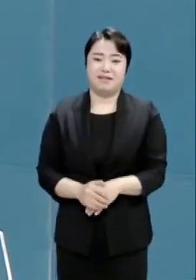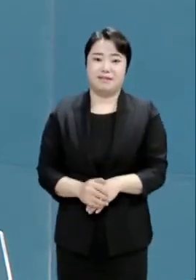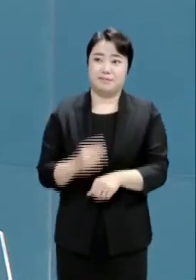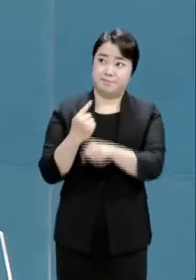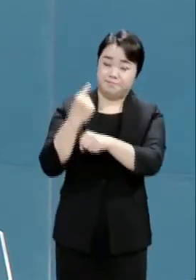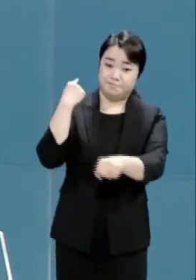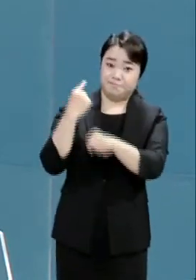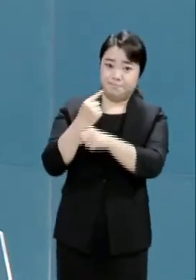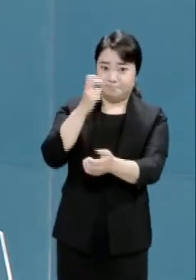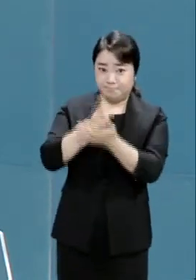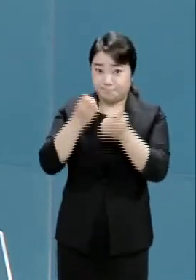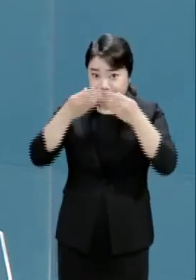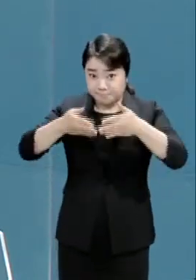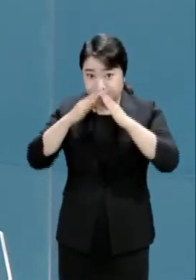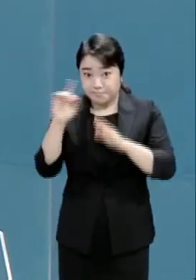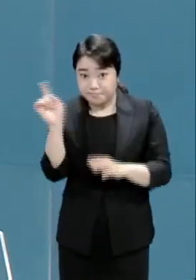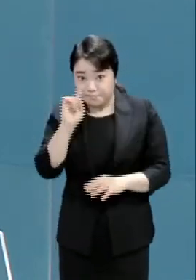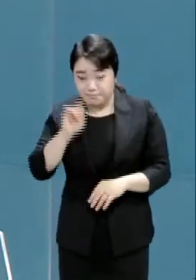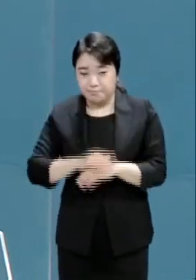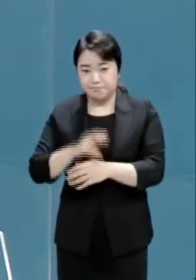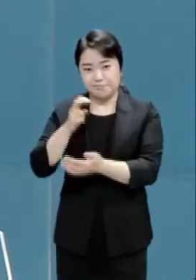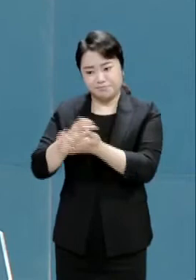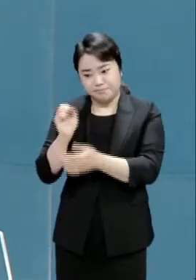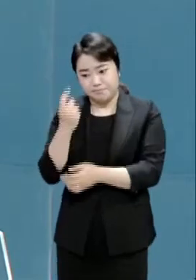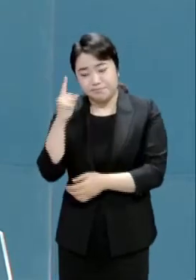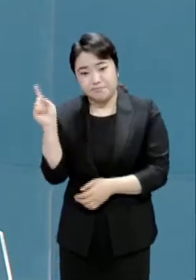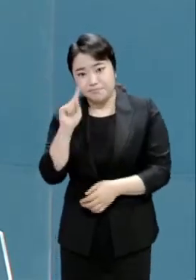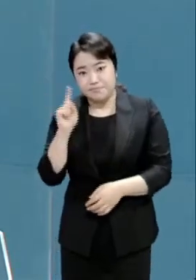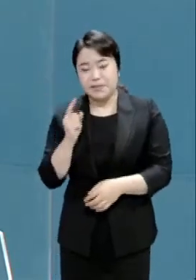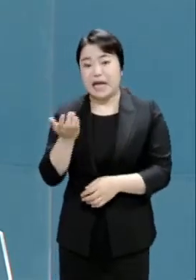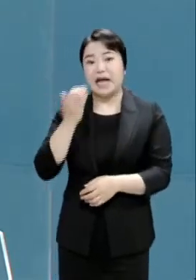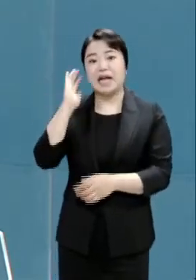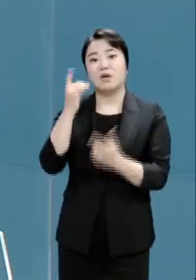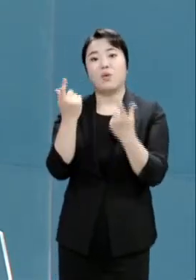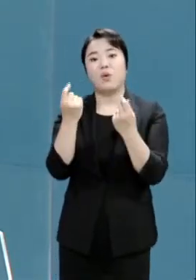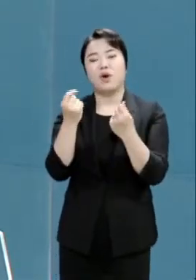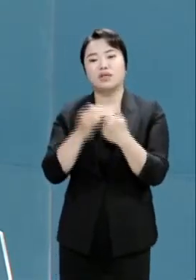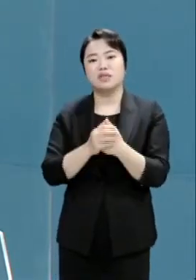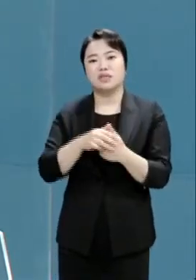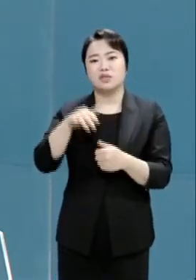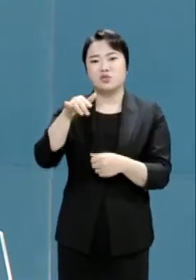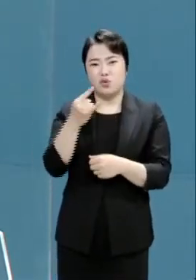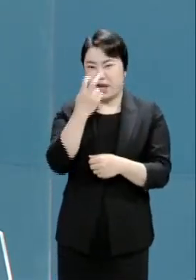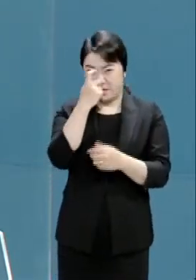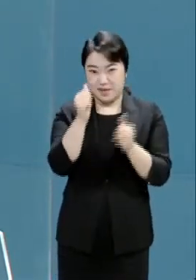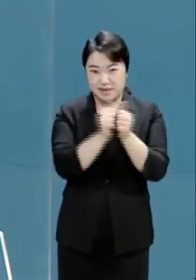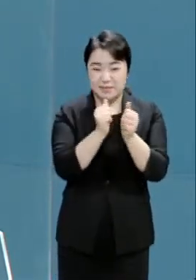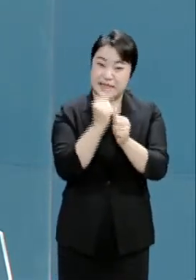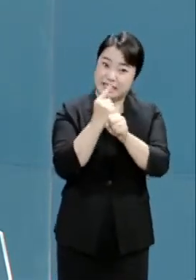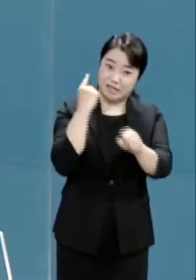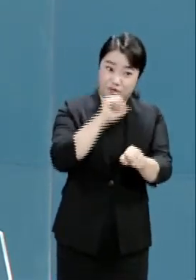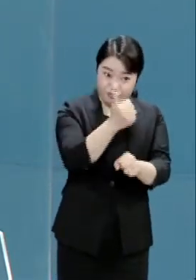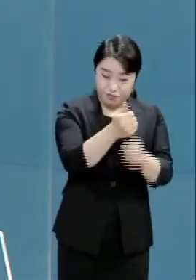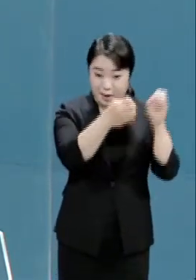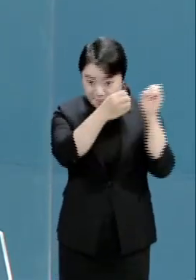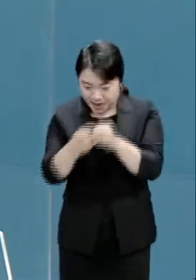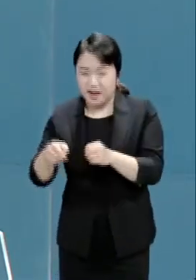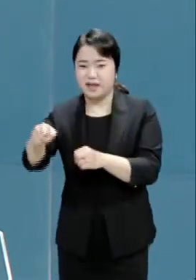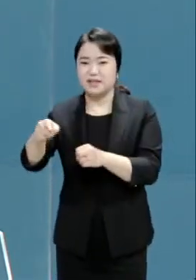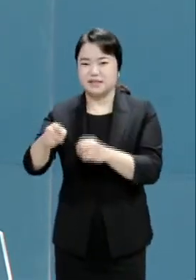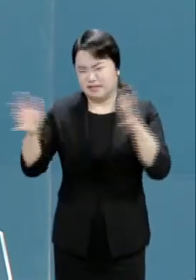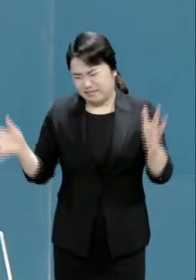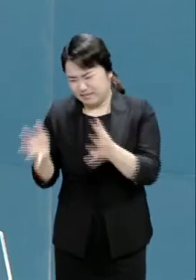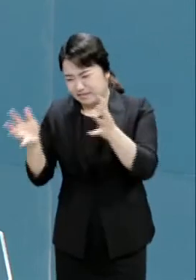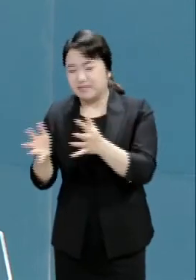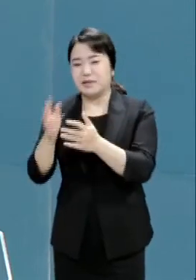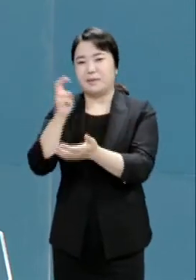법안이 개정이 됐습니다. 물론 이 법 개정의 계기도 아까 말씀드렸던 그 최희성 님이 돌아가시면서 어쨌든 사회적 그 공론이 그렇죠. 열리면서